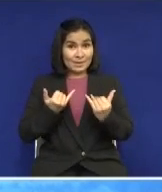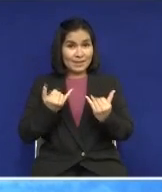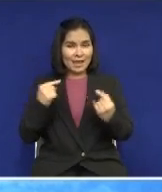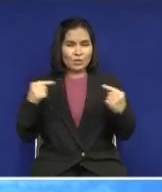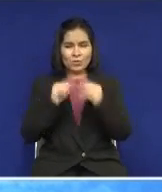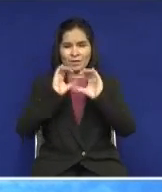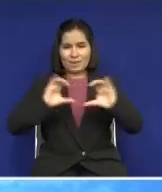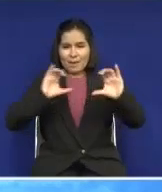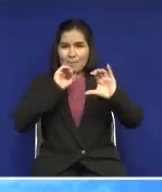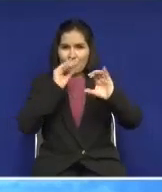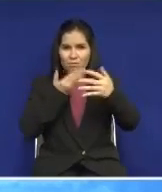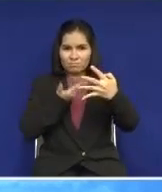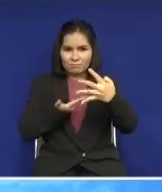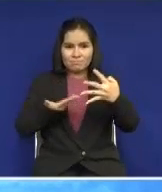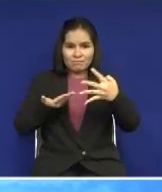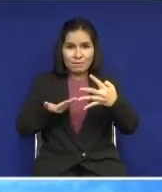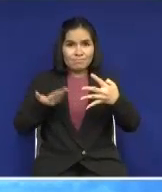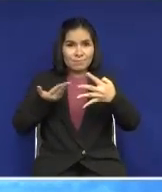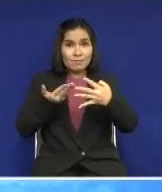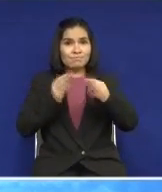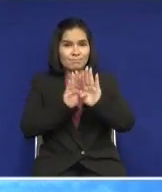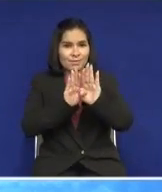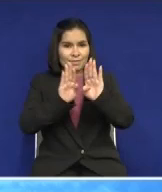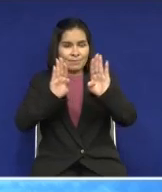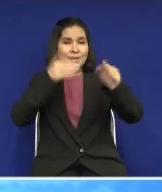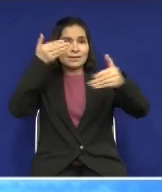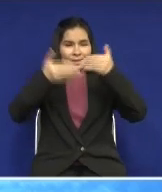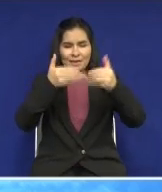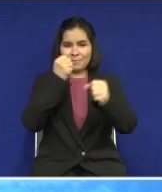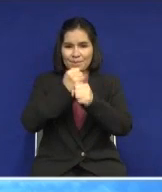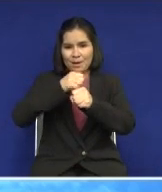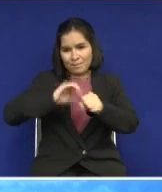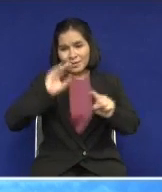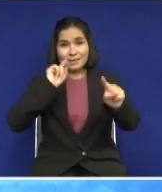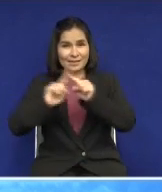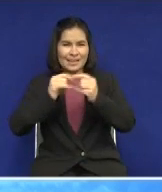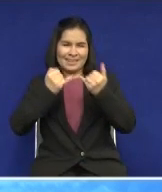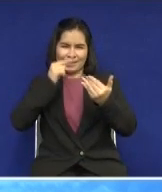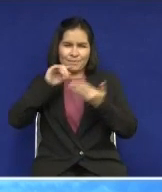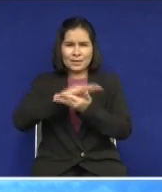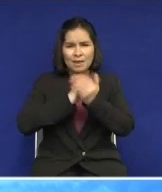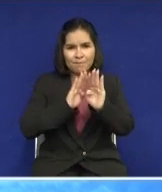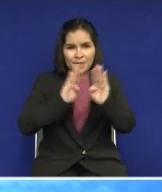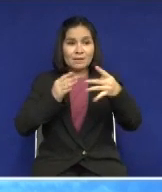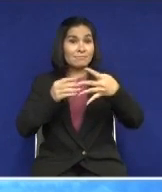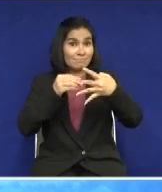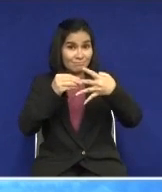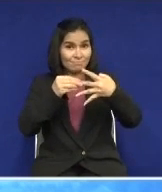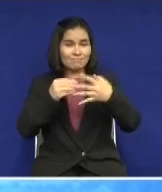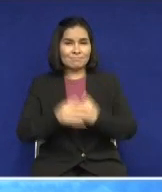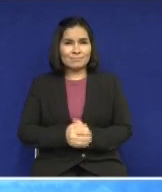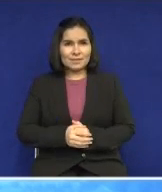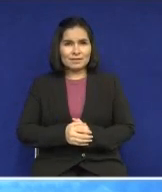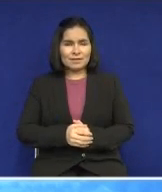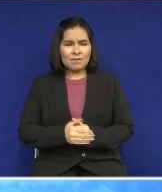มีมาตรการในการผ่อนคลายทั้ง3ระยะที่ผ่านมานะคะตอนนี้เราก็เข้าสู่ระยะที่3แล้วไม่ว่าจะเป็นหน่วยง